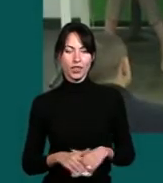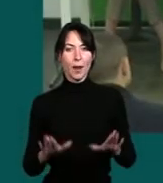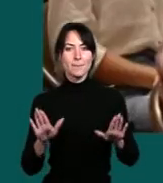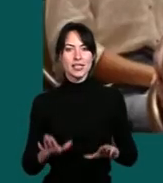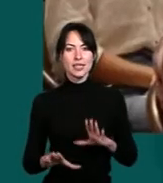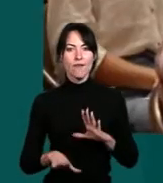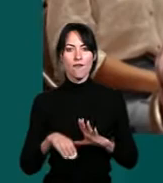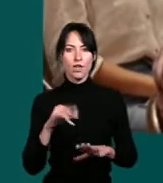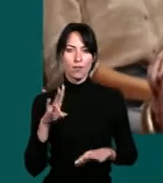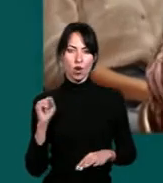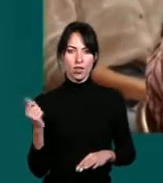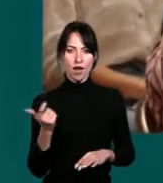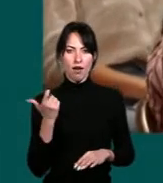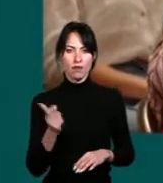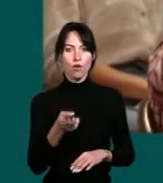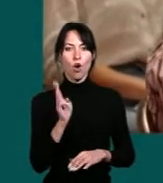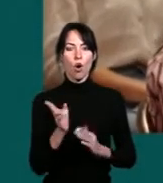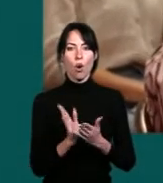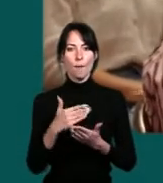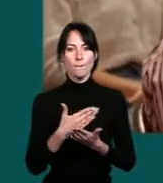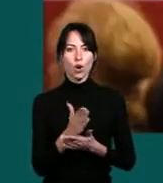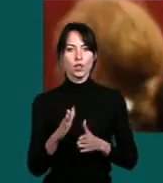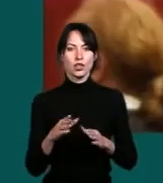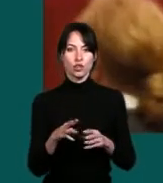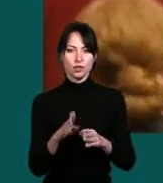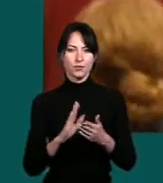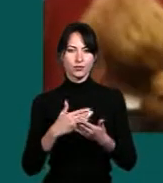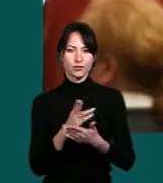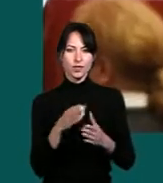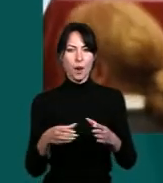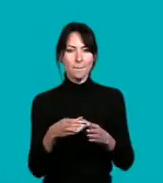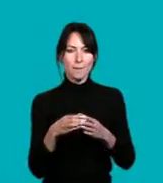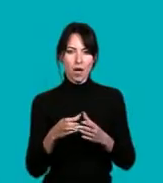Місцеві вибори на Харківщині. Кого політичні партії висувають до рад?